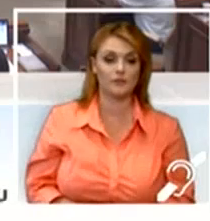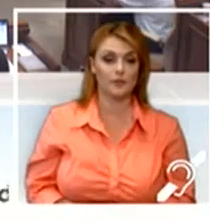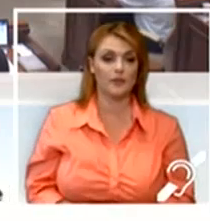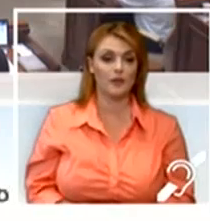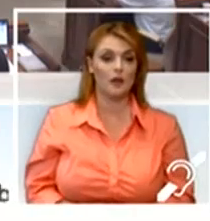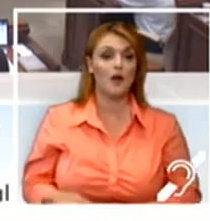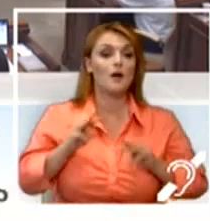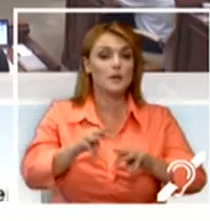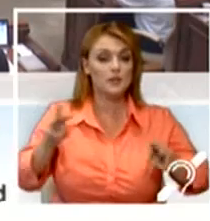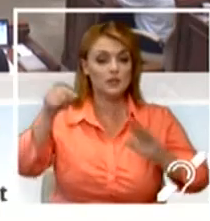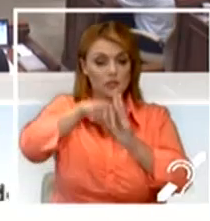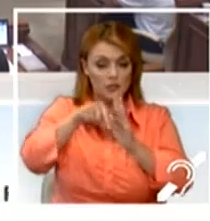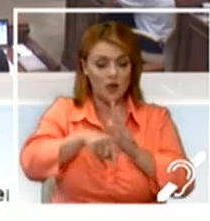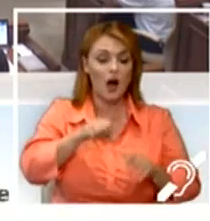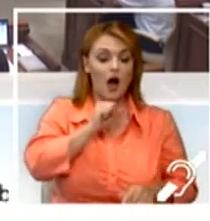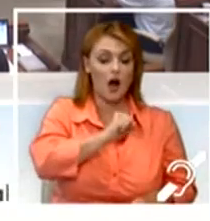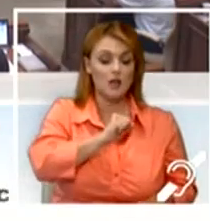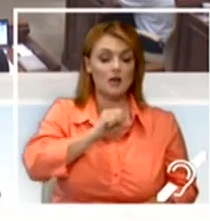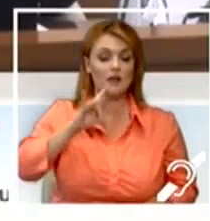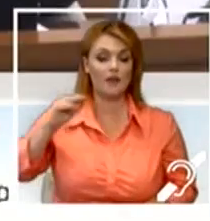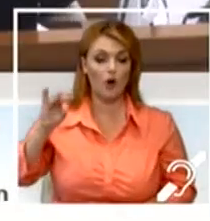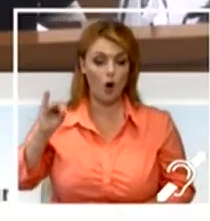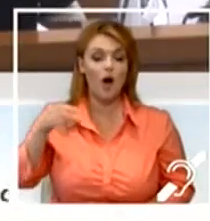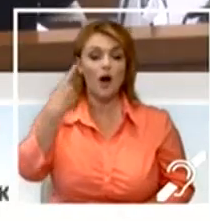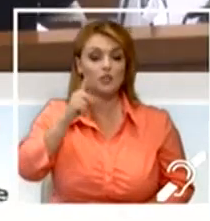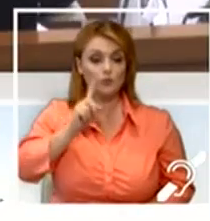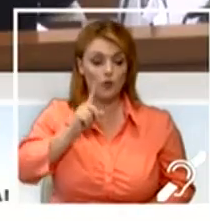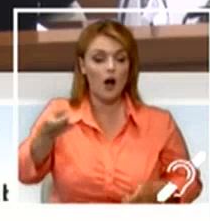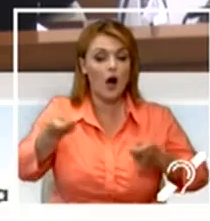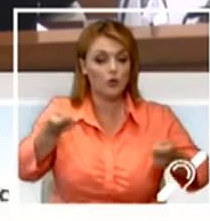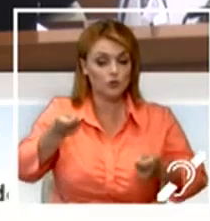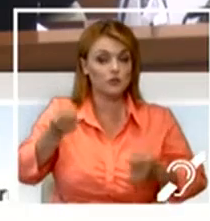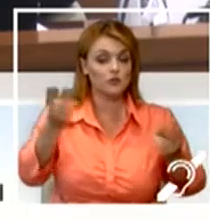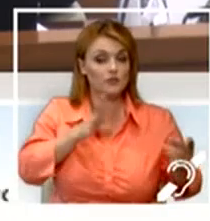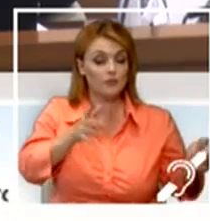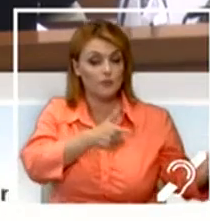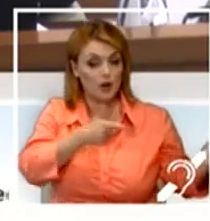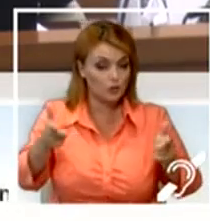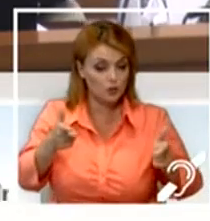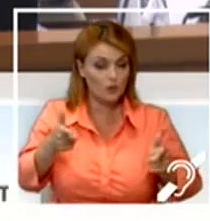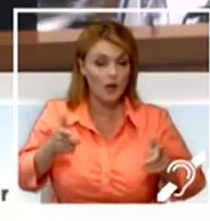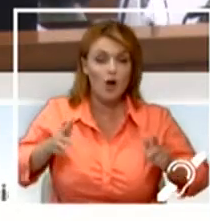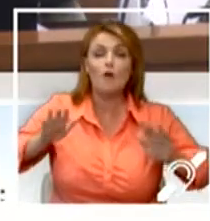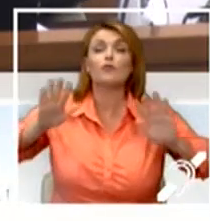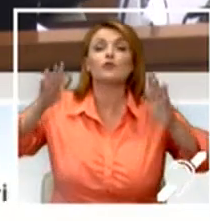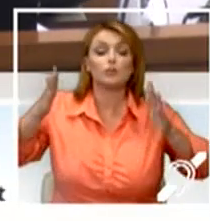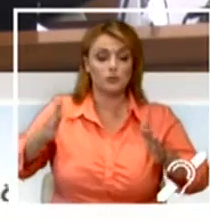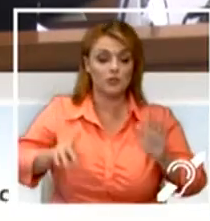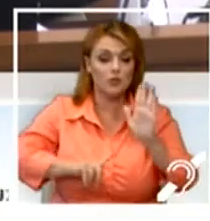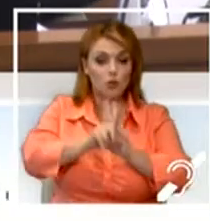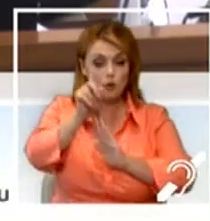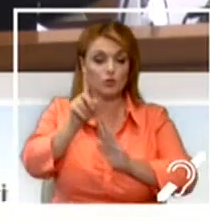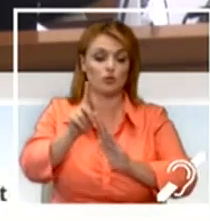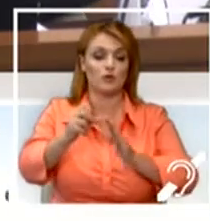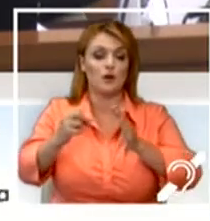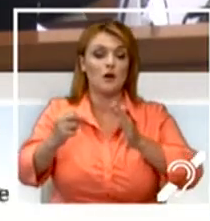Gaz. Iar ministrul de interne, Ana Ravenco, a declarat că autoritățile trebuie să fie pregătite să facă față unui nou val de refugiați